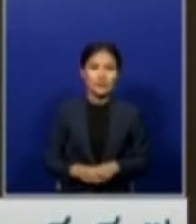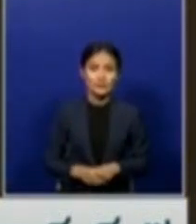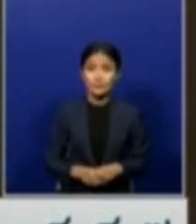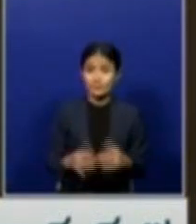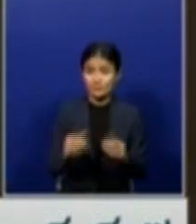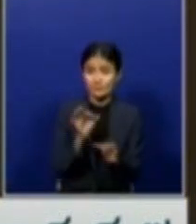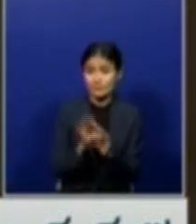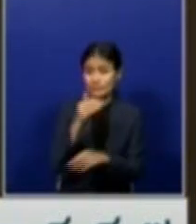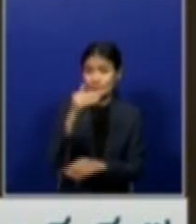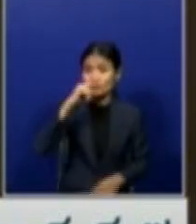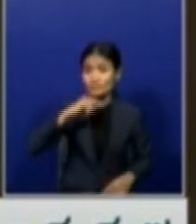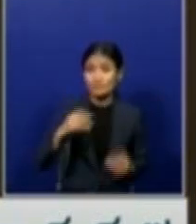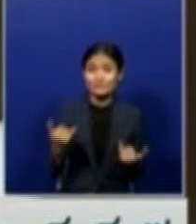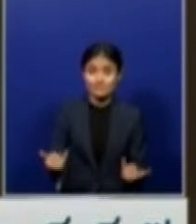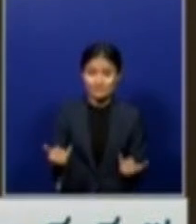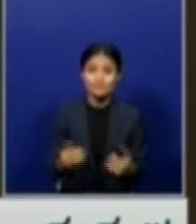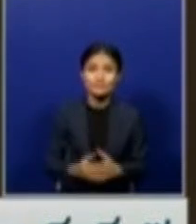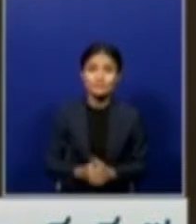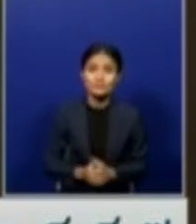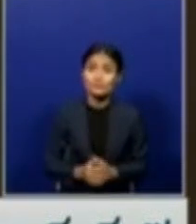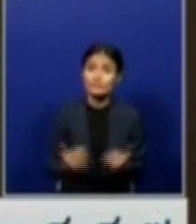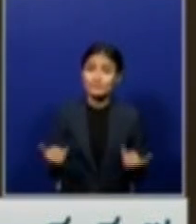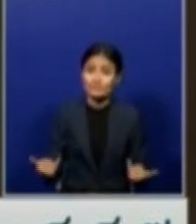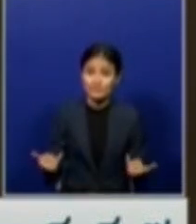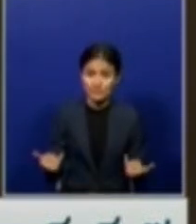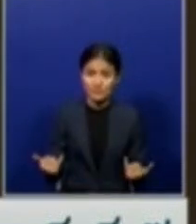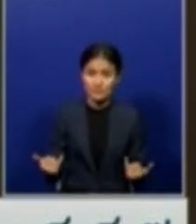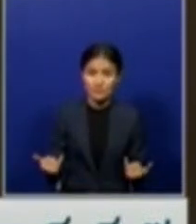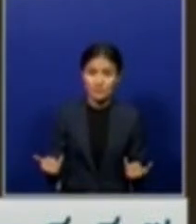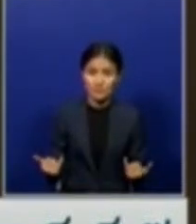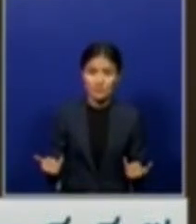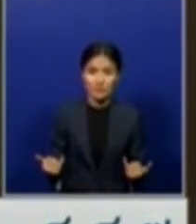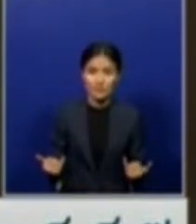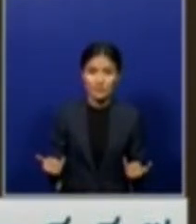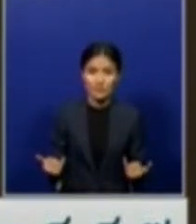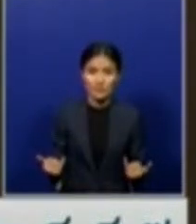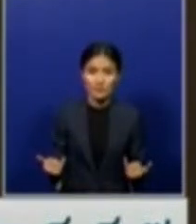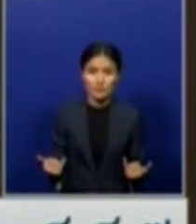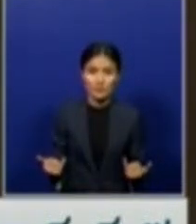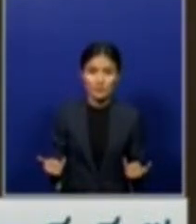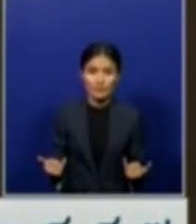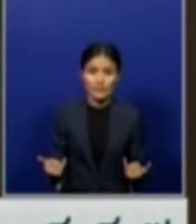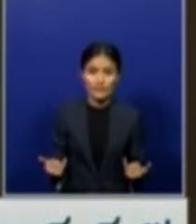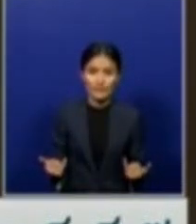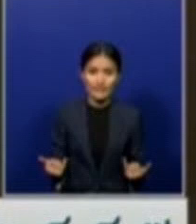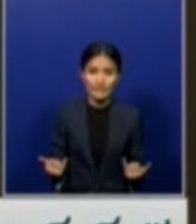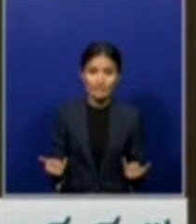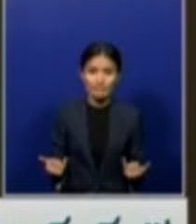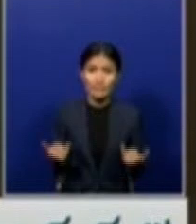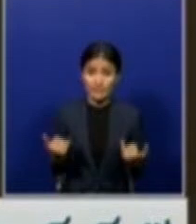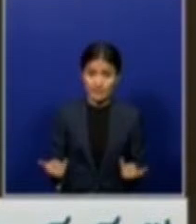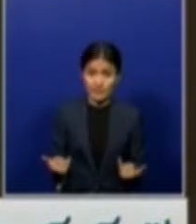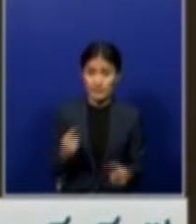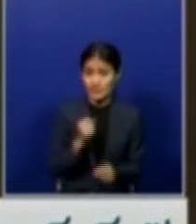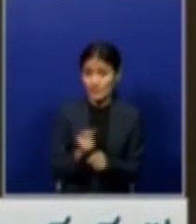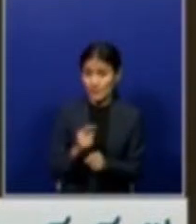าตินะครับณเวลานี้นะครับท่านเป็นท่านได้มีการดำเนินนโยบายการเงินที่ผ่อนปลน